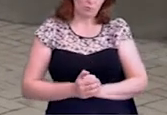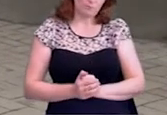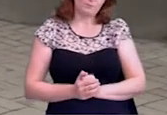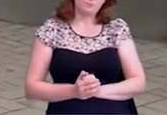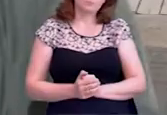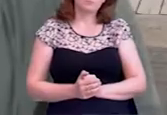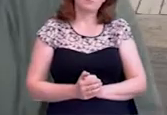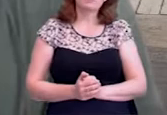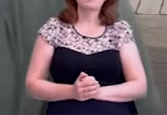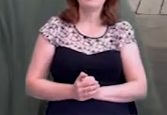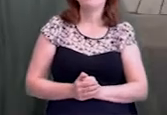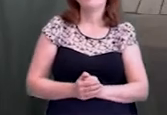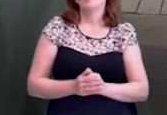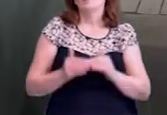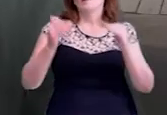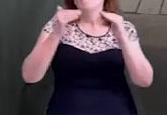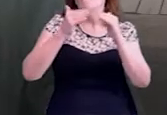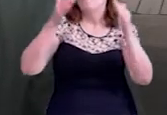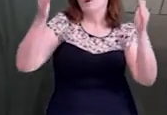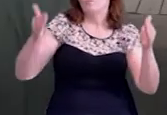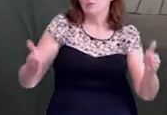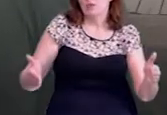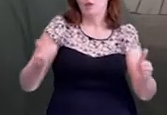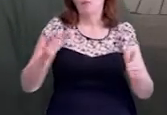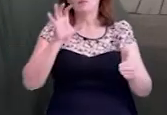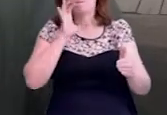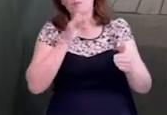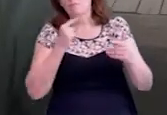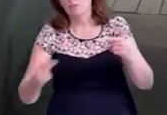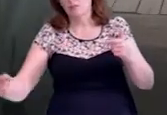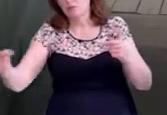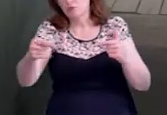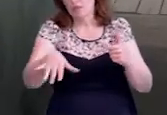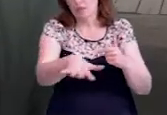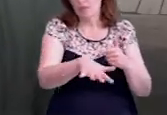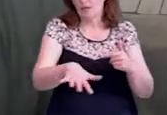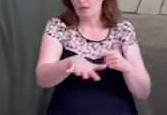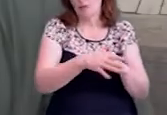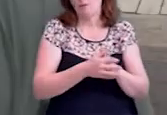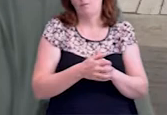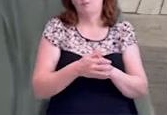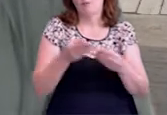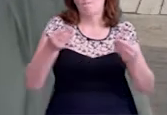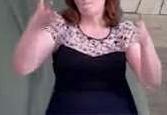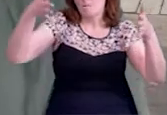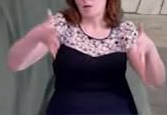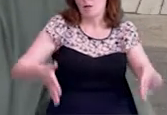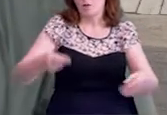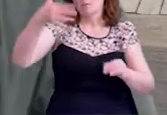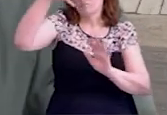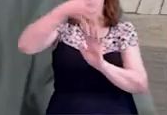Тетяна Кураш. Фасади, значить, північна тераса, південна тераса. Іде